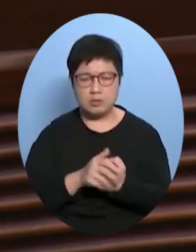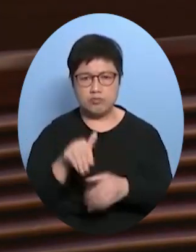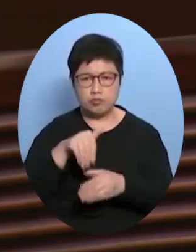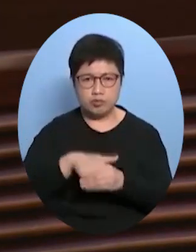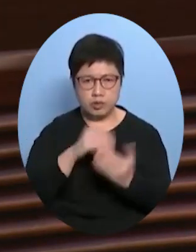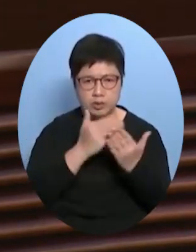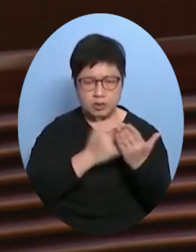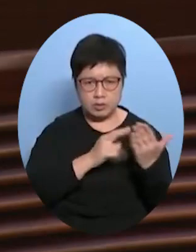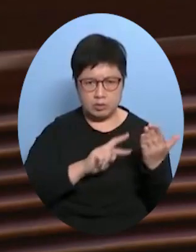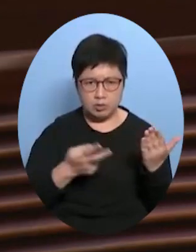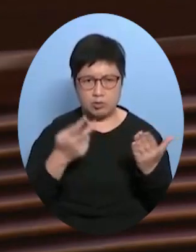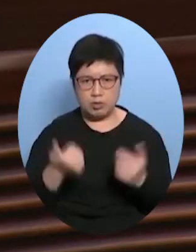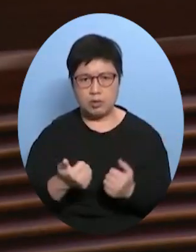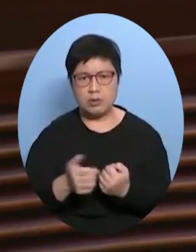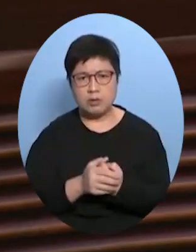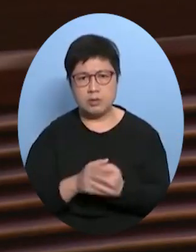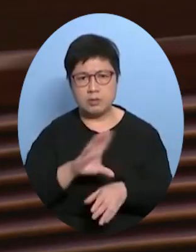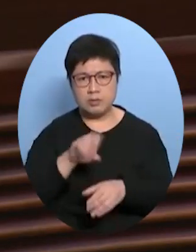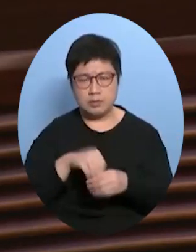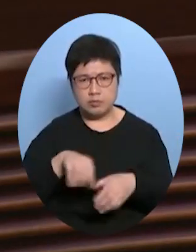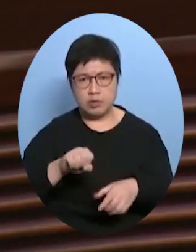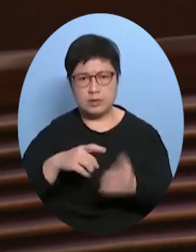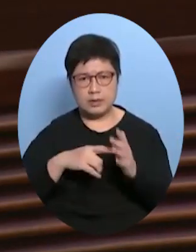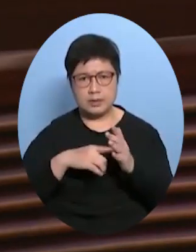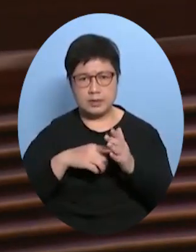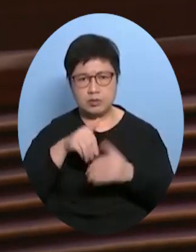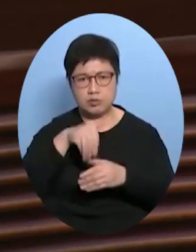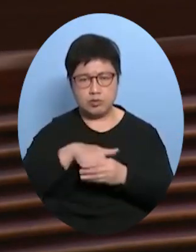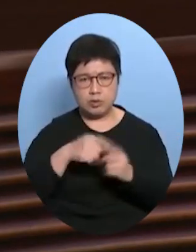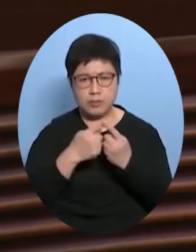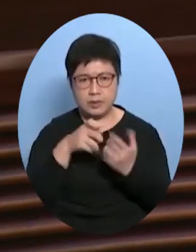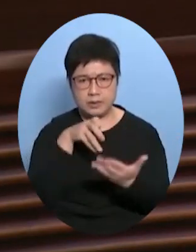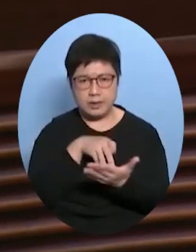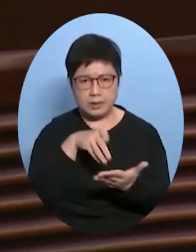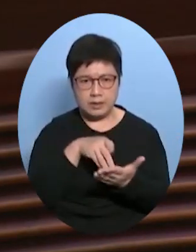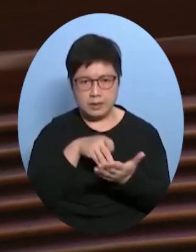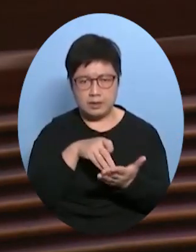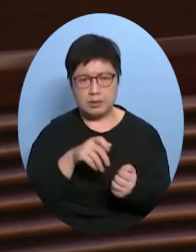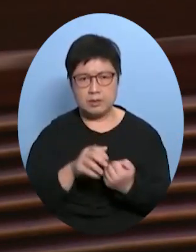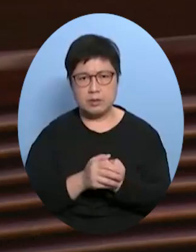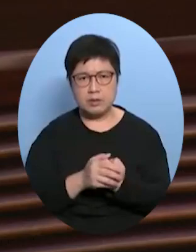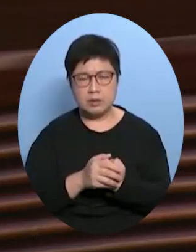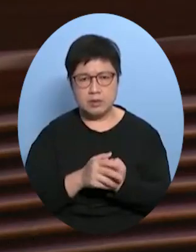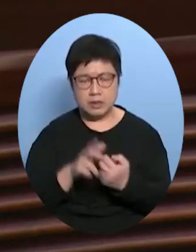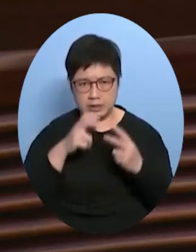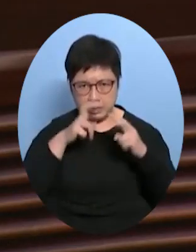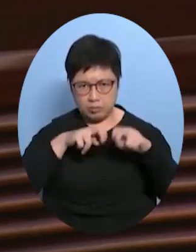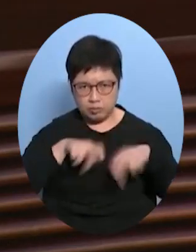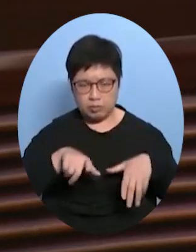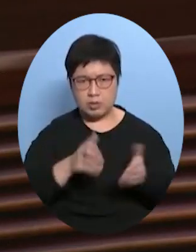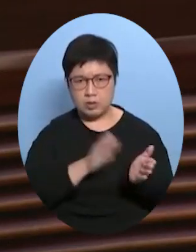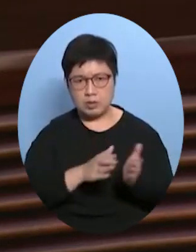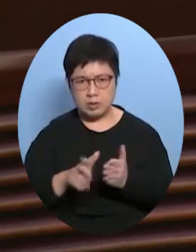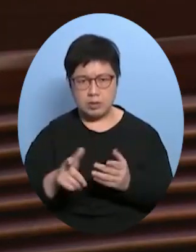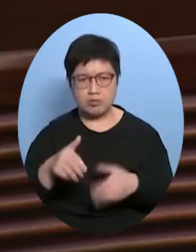舉程序，包括使用電子選民登記冊、優化查閱和編製選